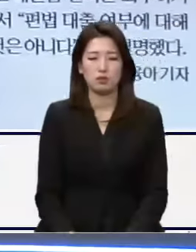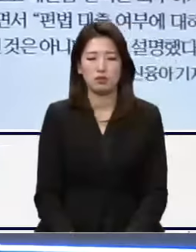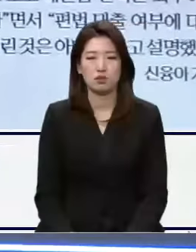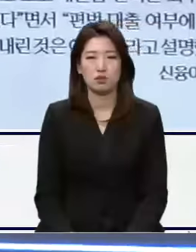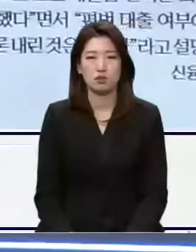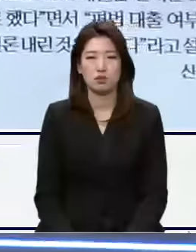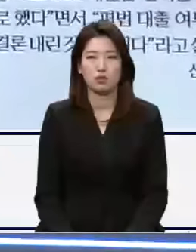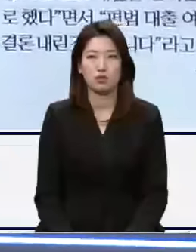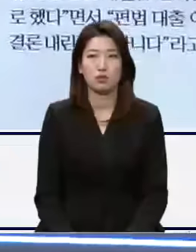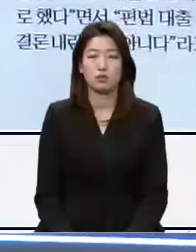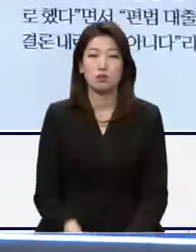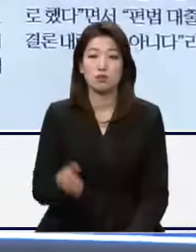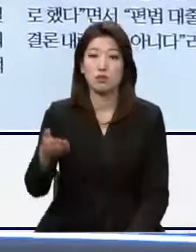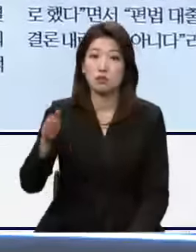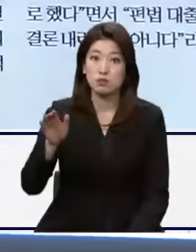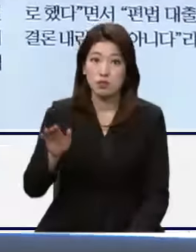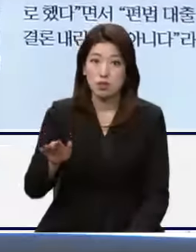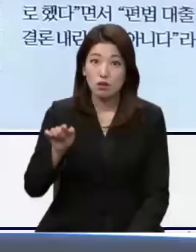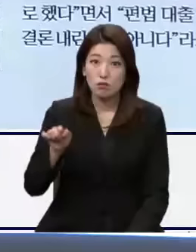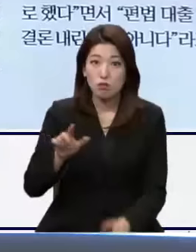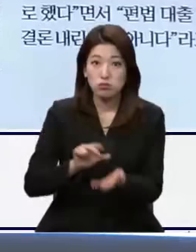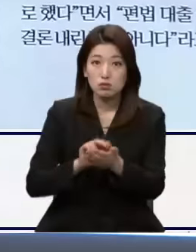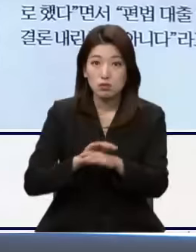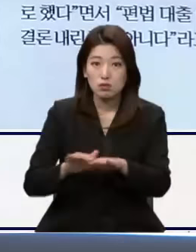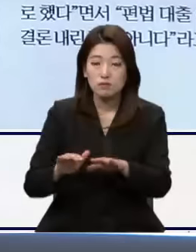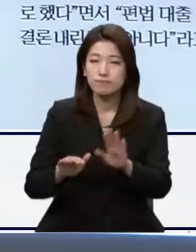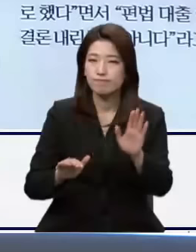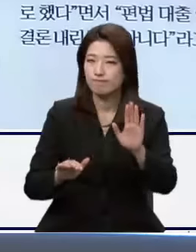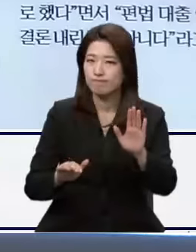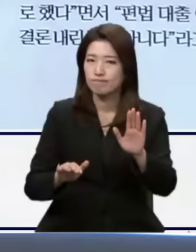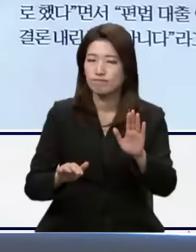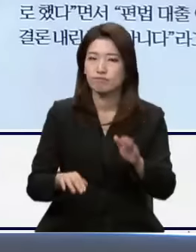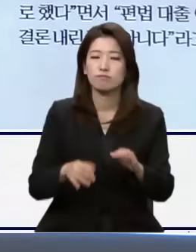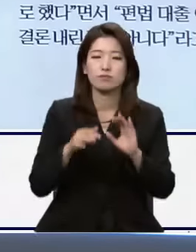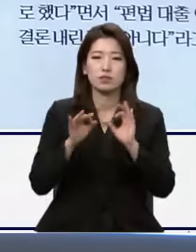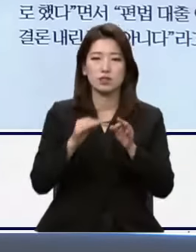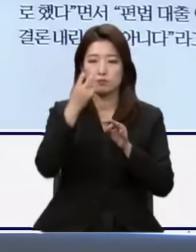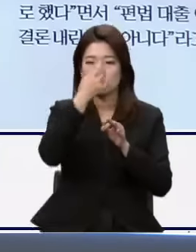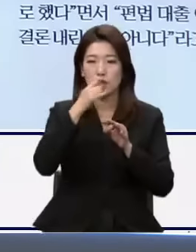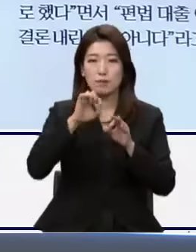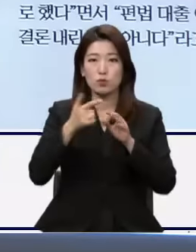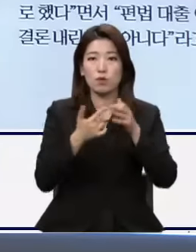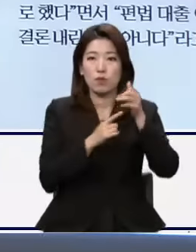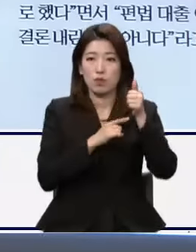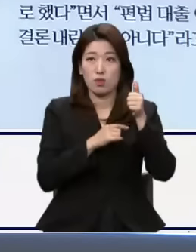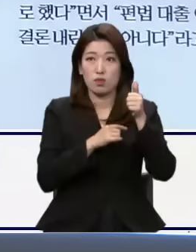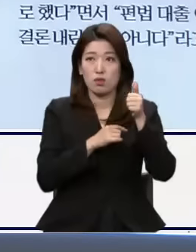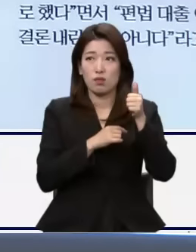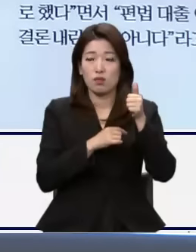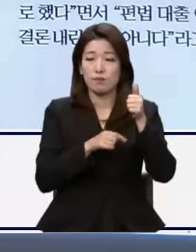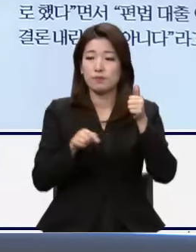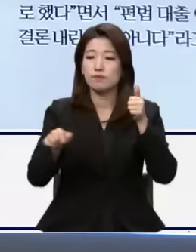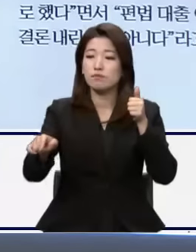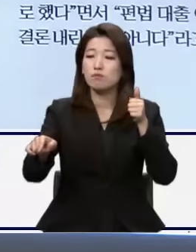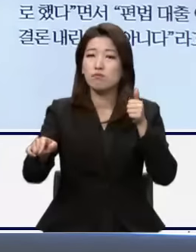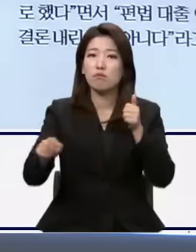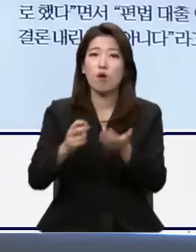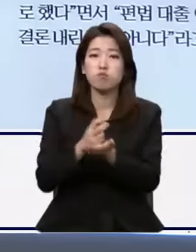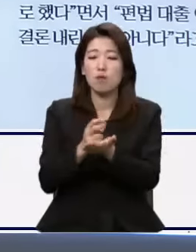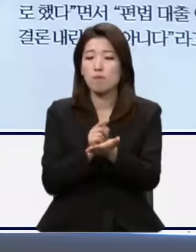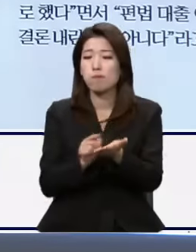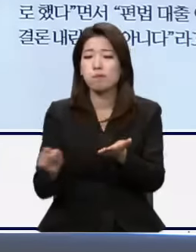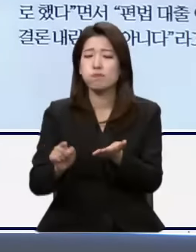금고가 아니라 이복형 금과 원장입니다 금과원 양문석 편법 아닌 명백한